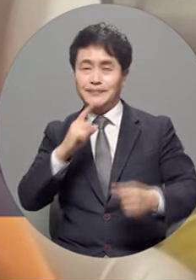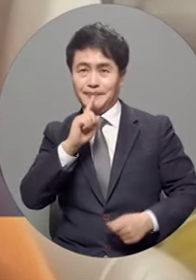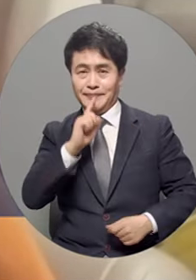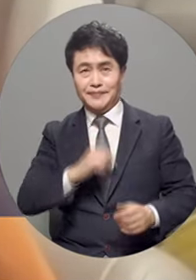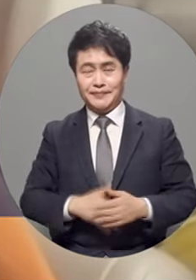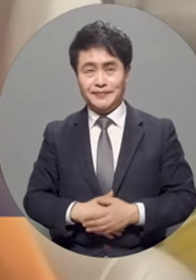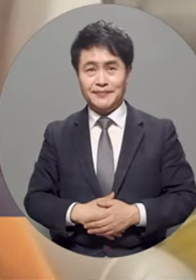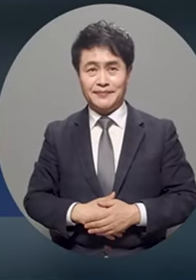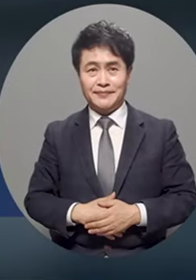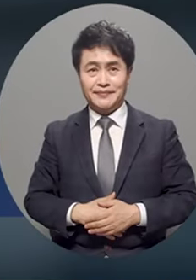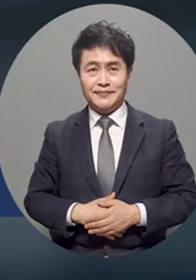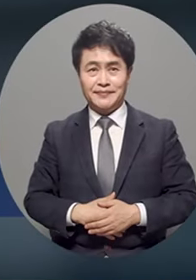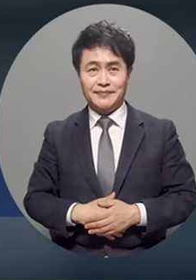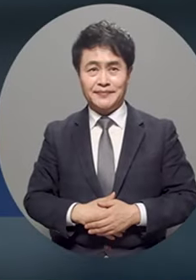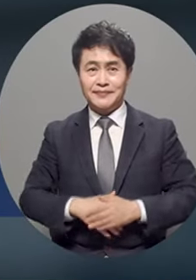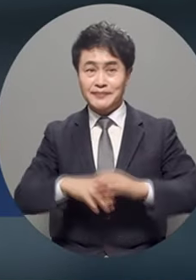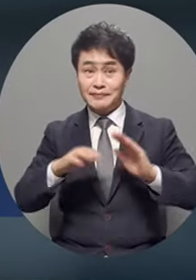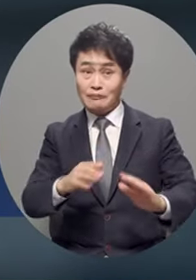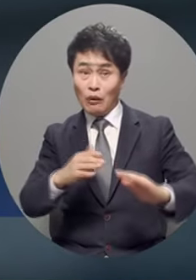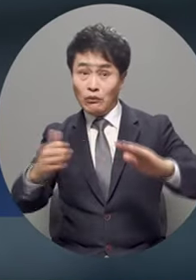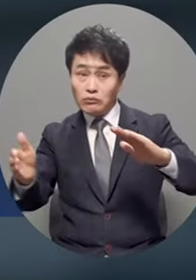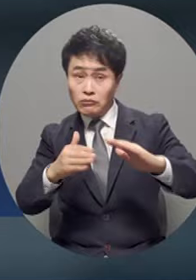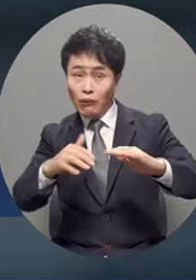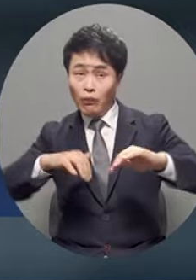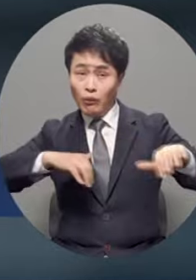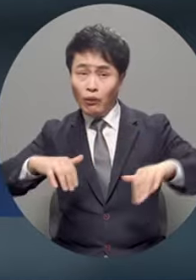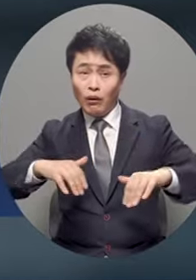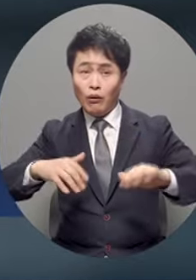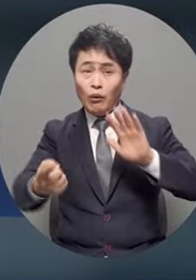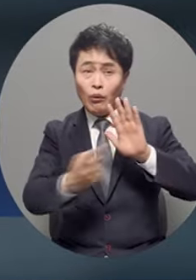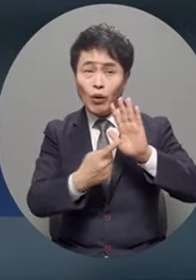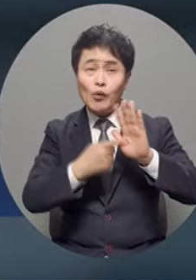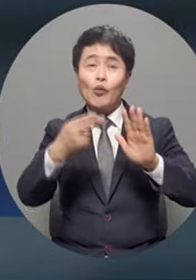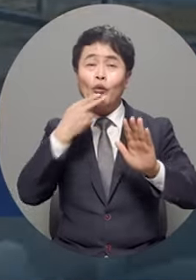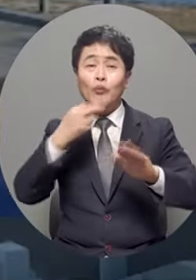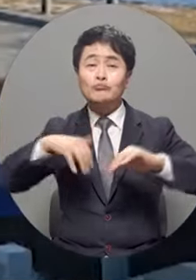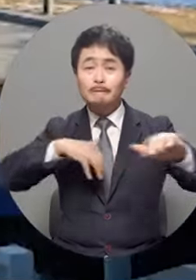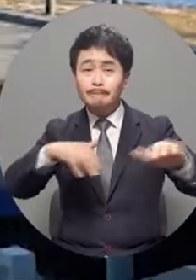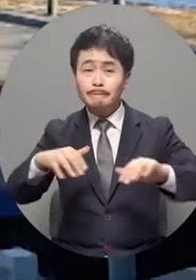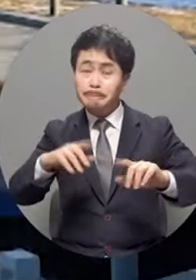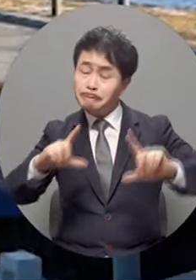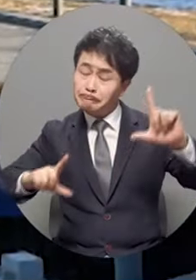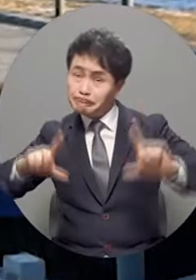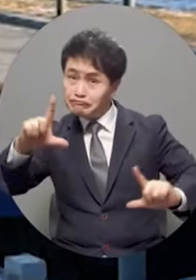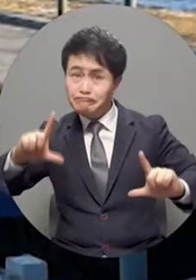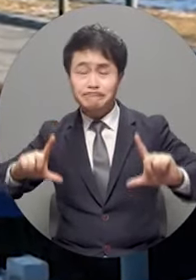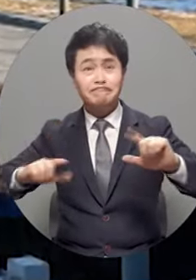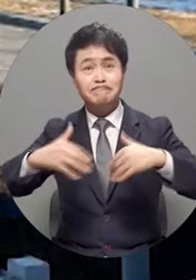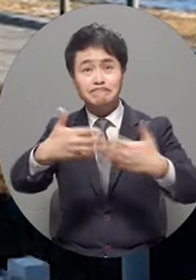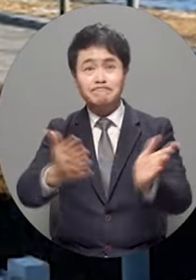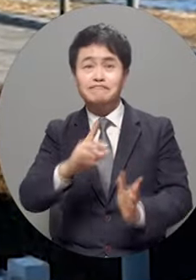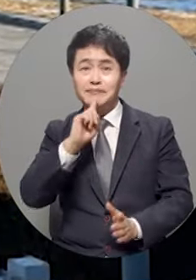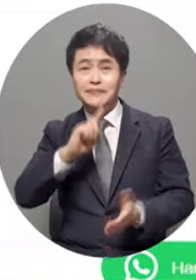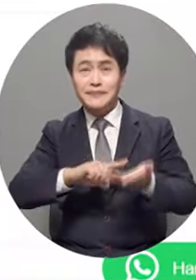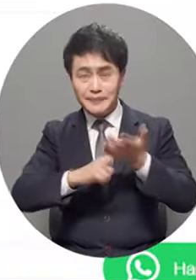И когда ты смотришь на Северную Корею, ты понимаешь, что вот моя бабушка и